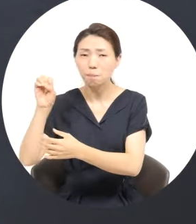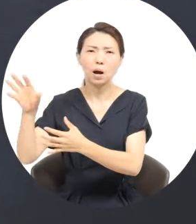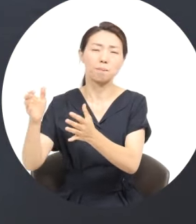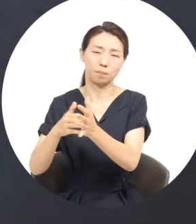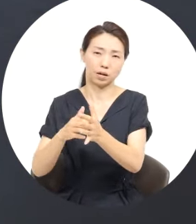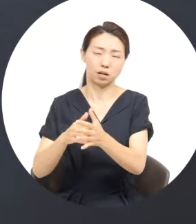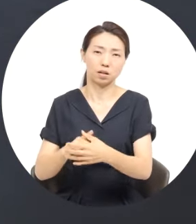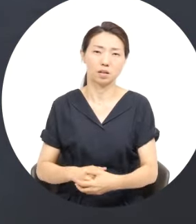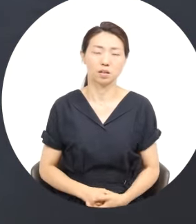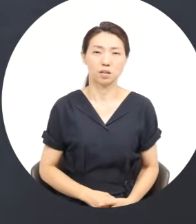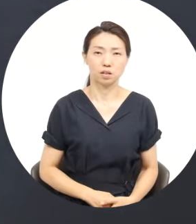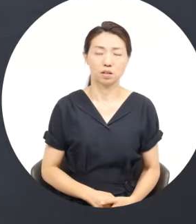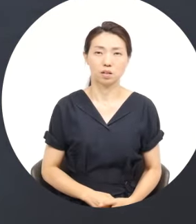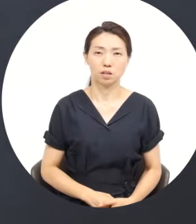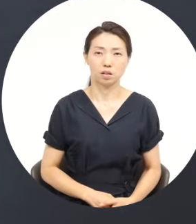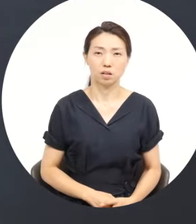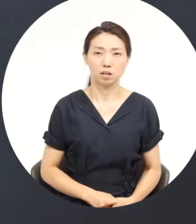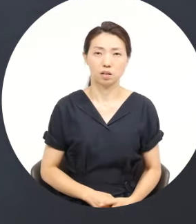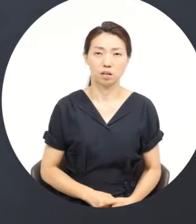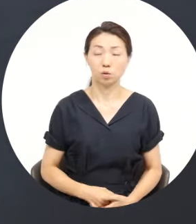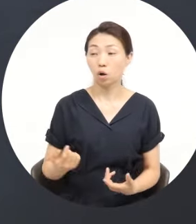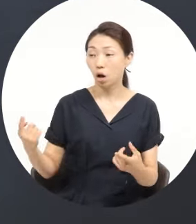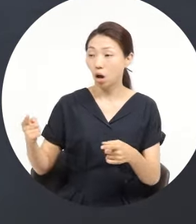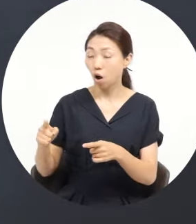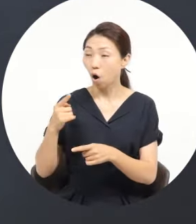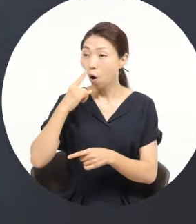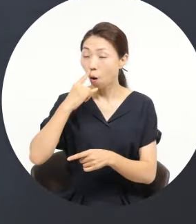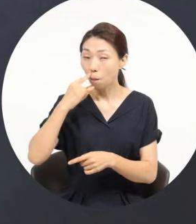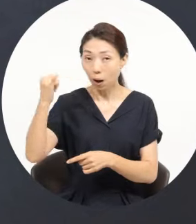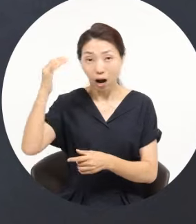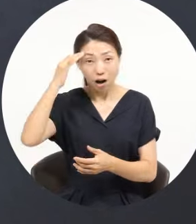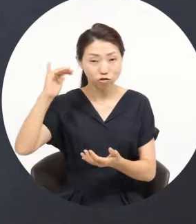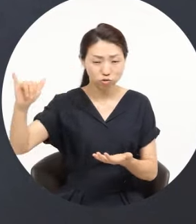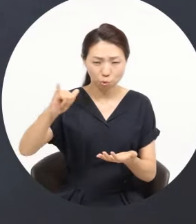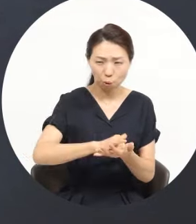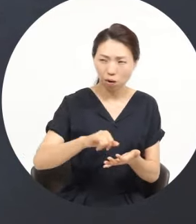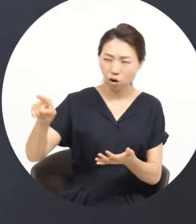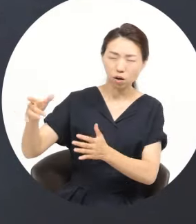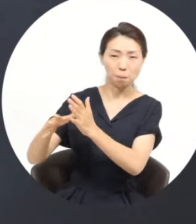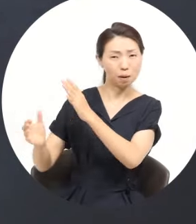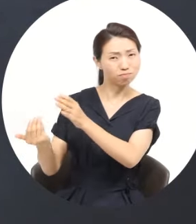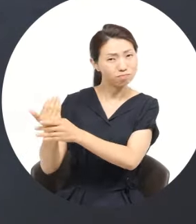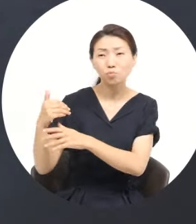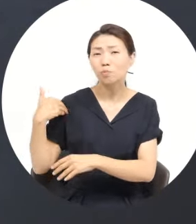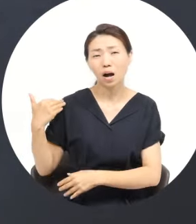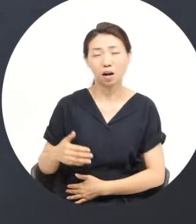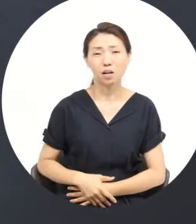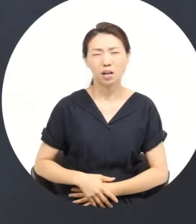또 자기가 없으면 또 그런 상처예요. 병이 또 도질지도 몰라요. 그런데 그게